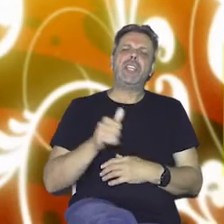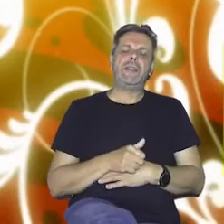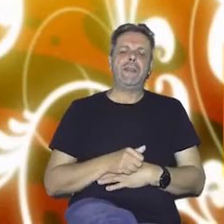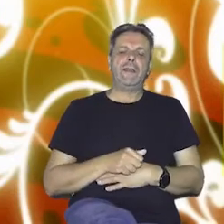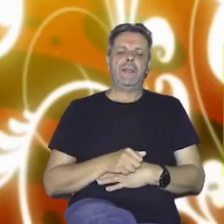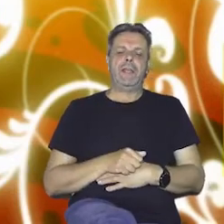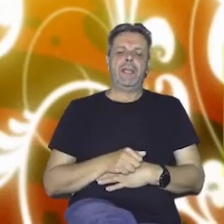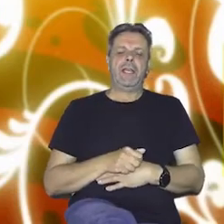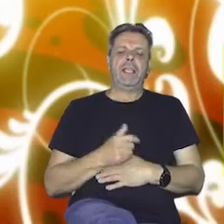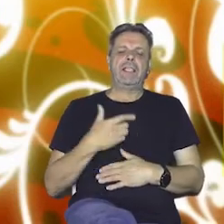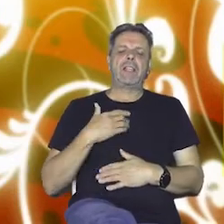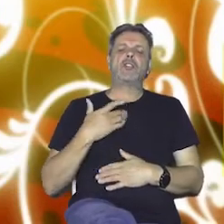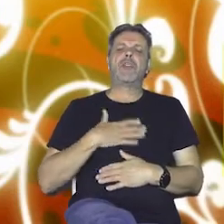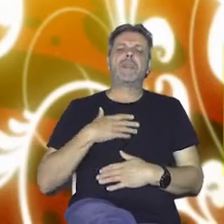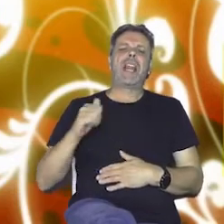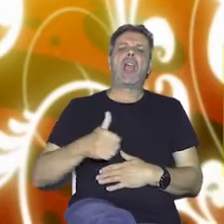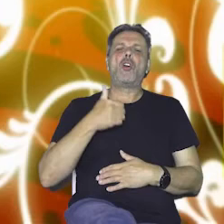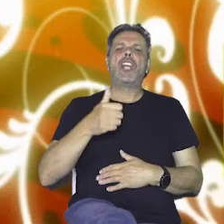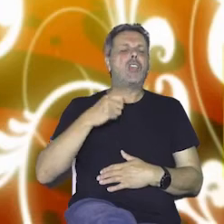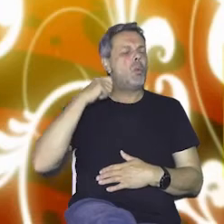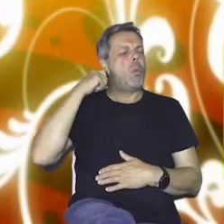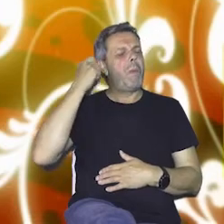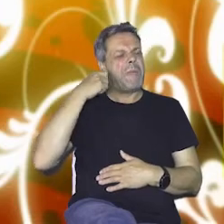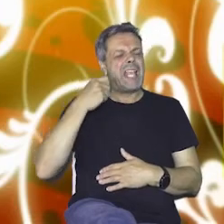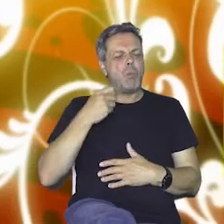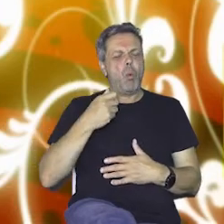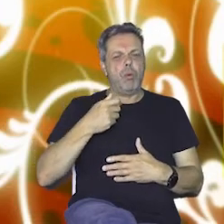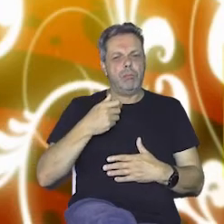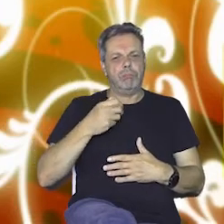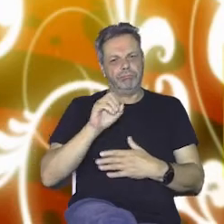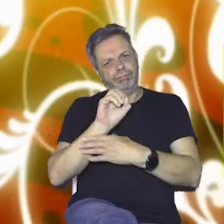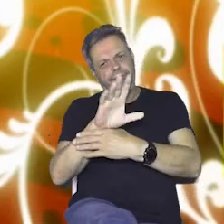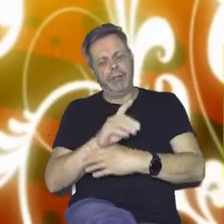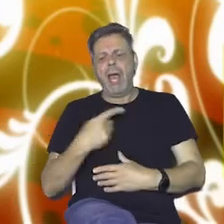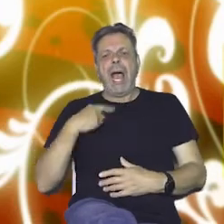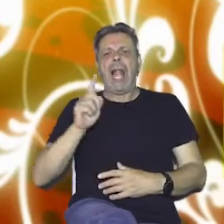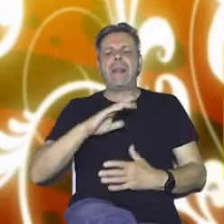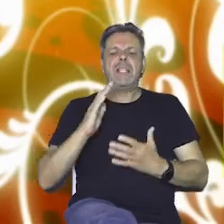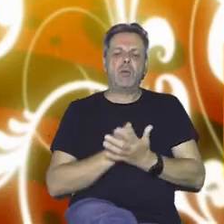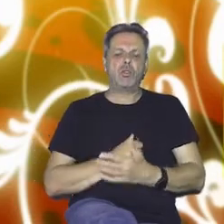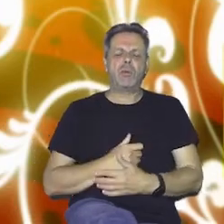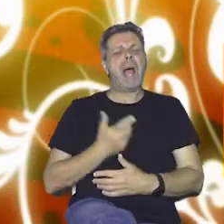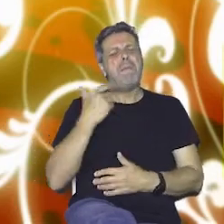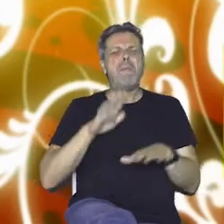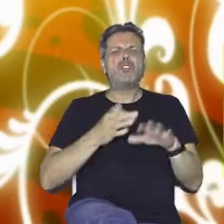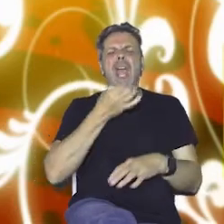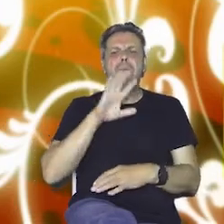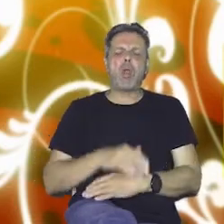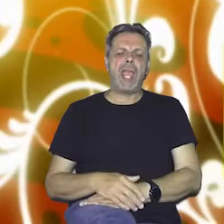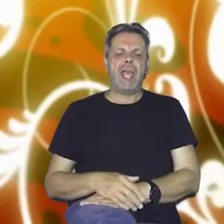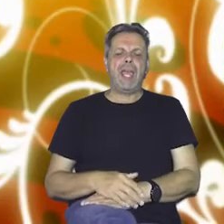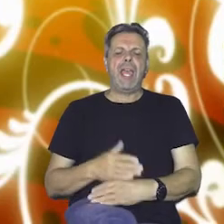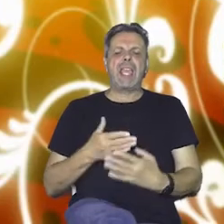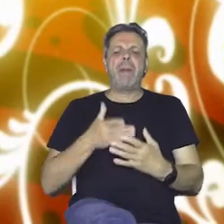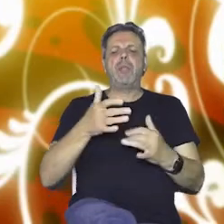put, jer sam htjela još jednu pjesmu vam pustiti, ali nismo uspjeli, a i bolje je da nismo uspjeli, jer ja